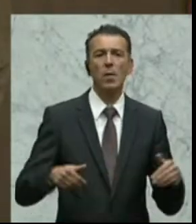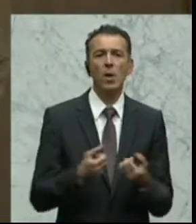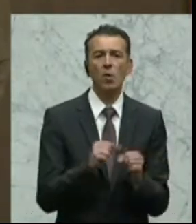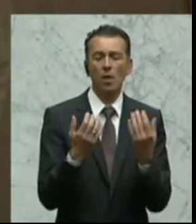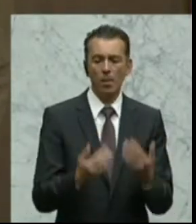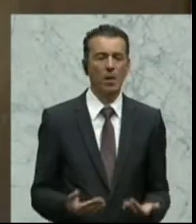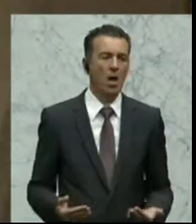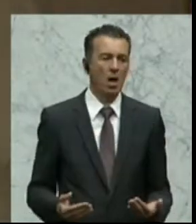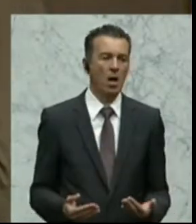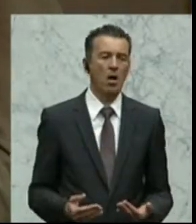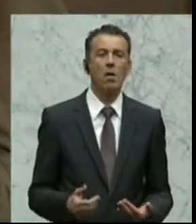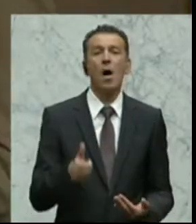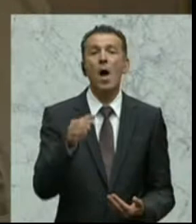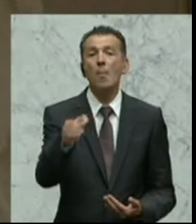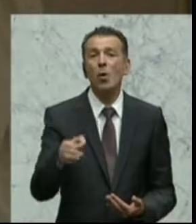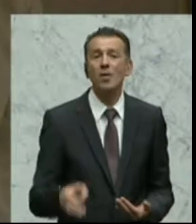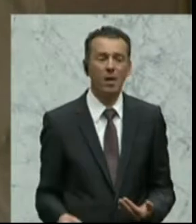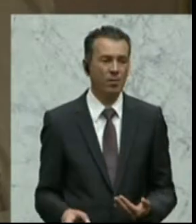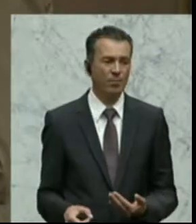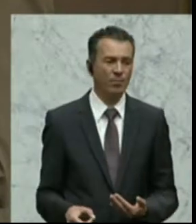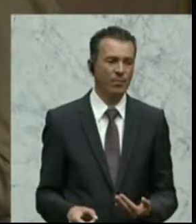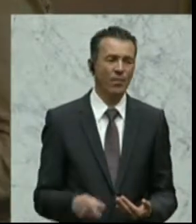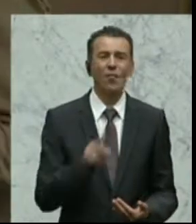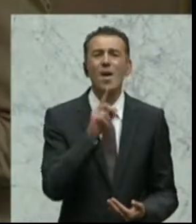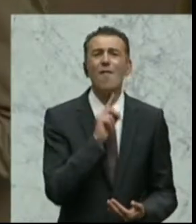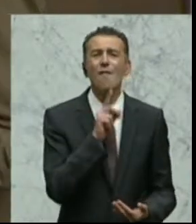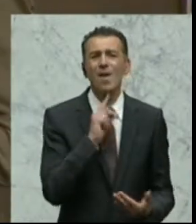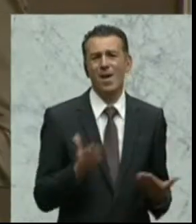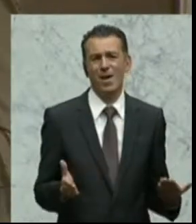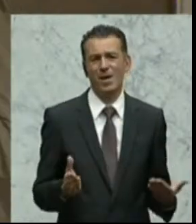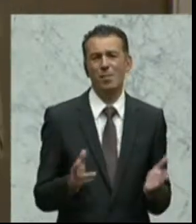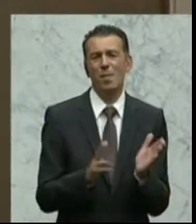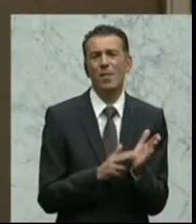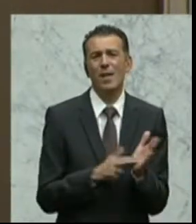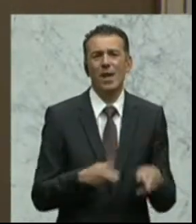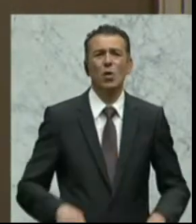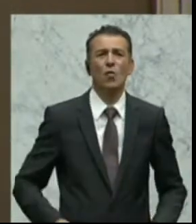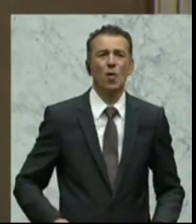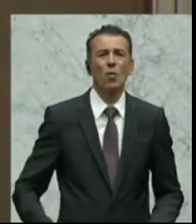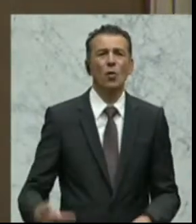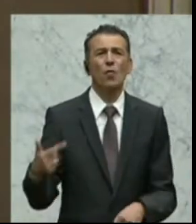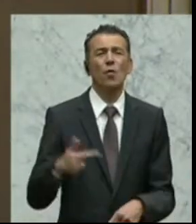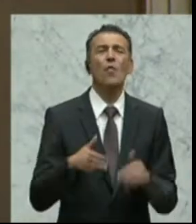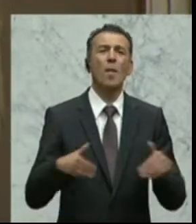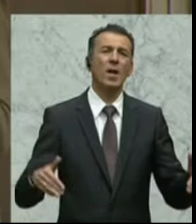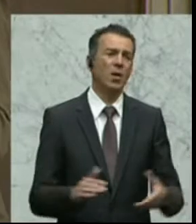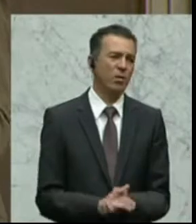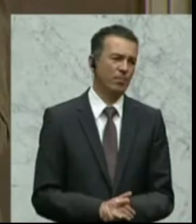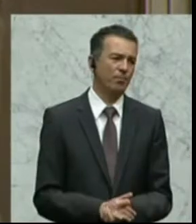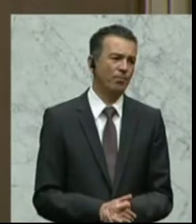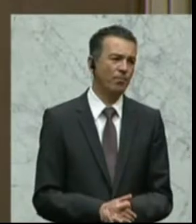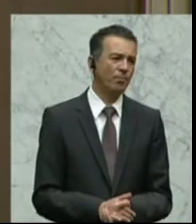wir 1%. Wie wenig ist denn das bei einem Nettovermögen von 2 Millionen? Klar